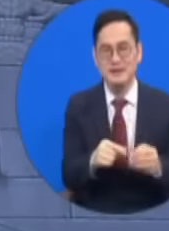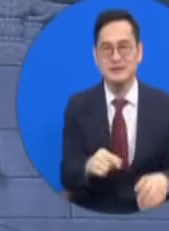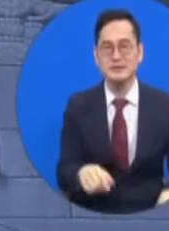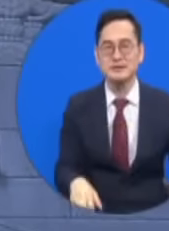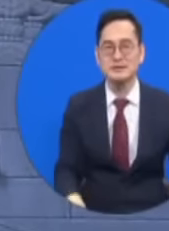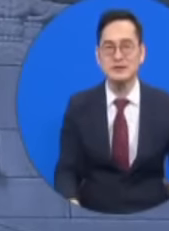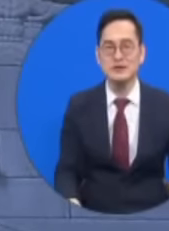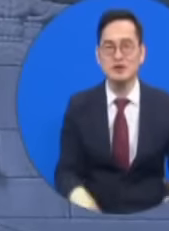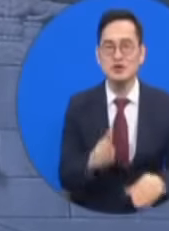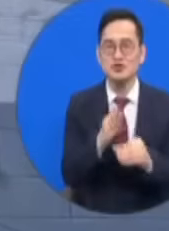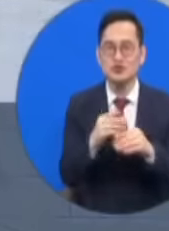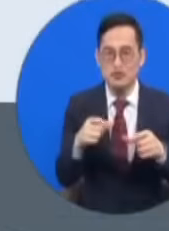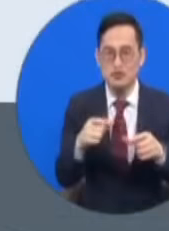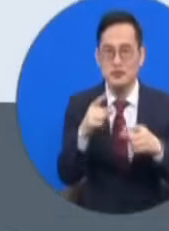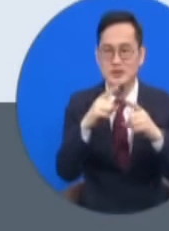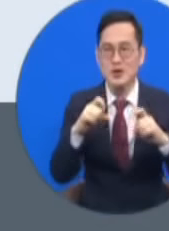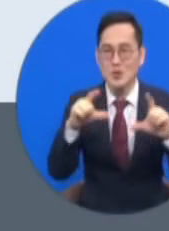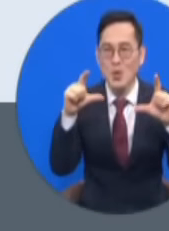중성동을로 가봅니다.